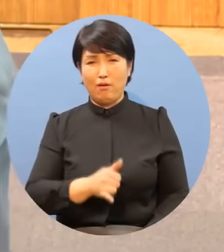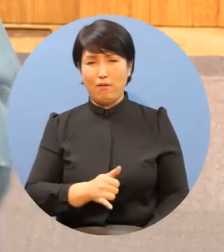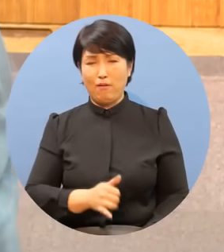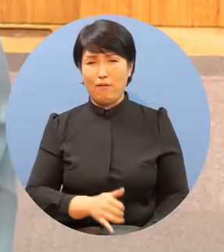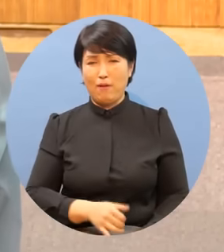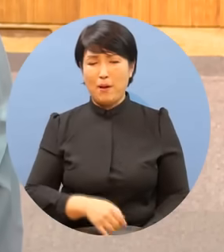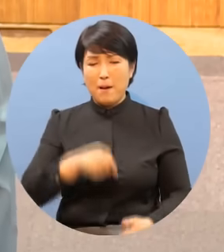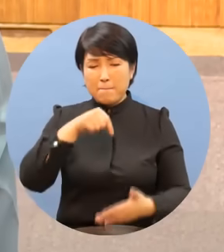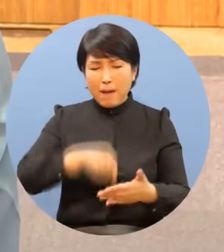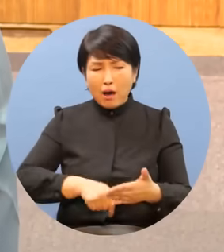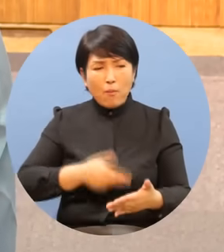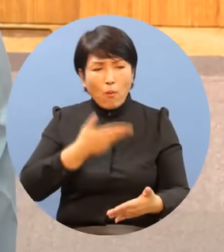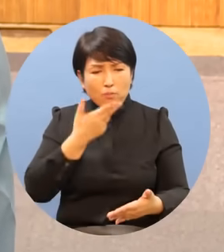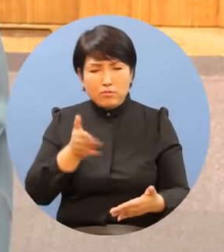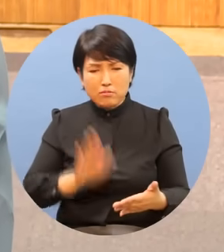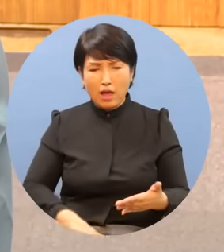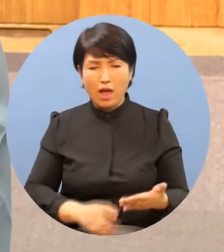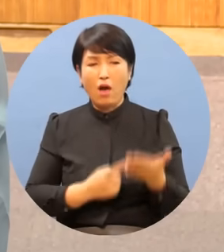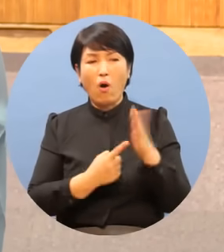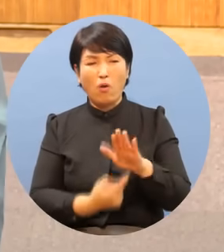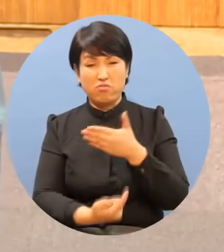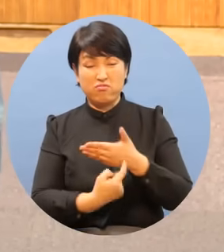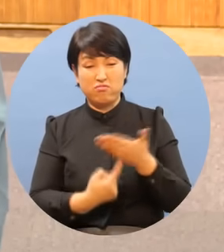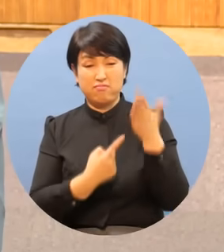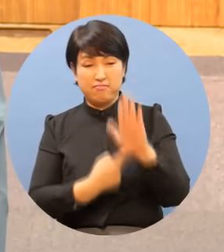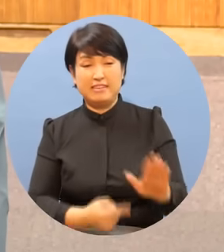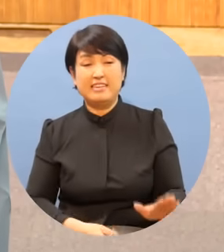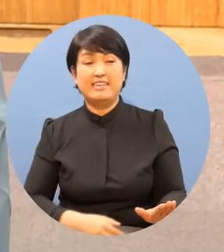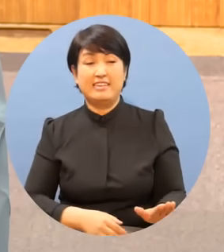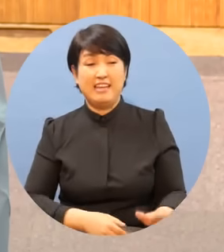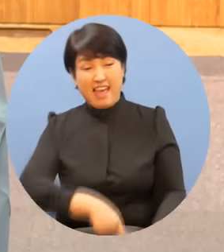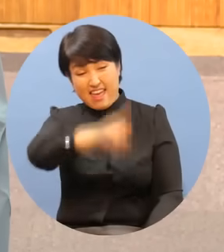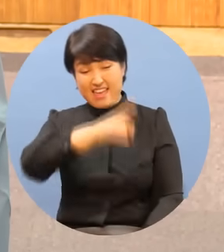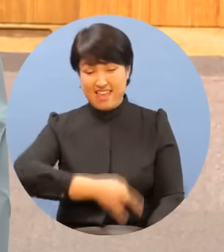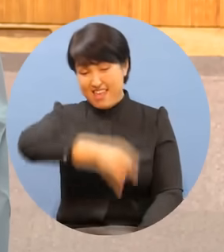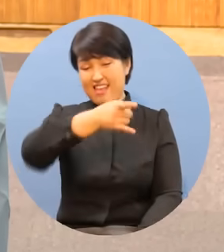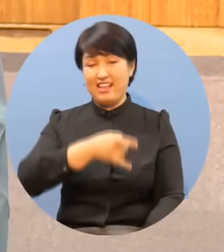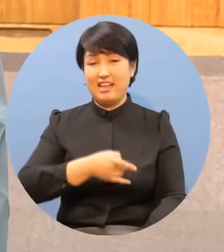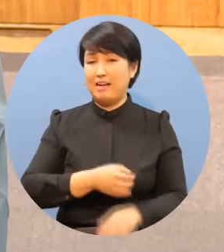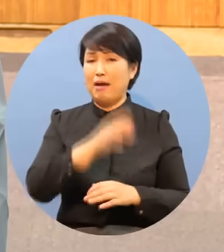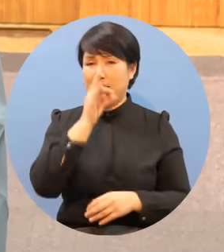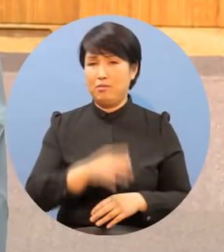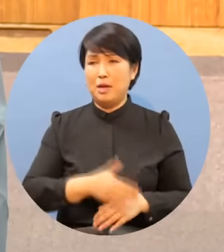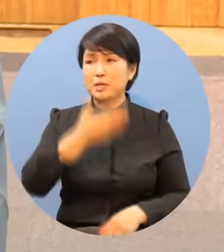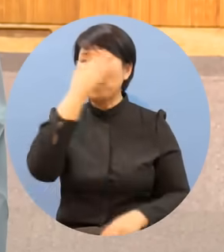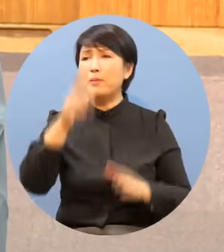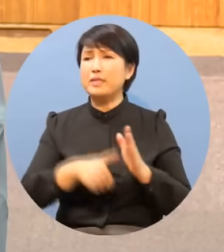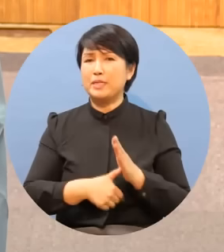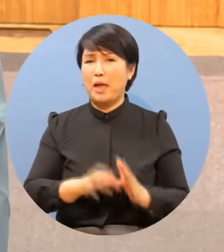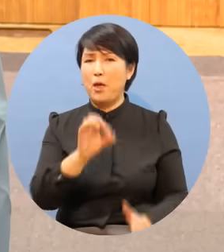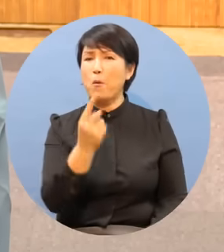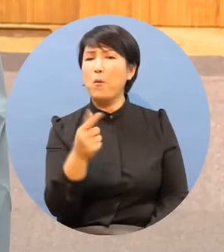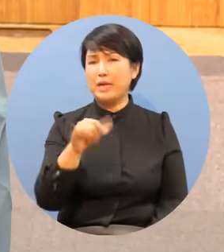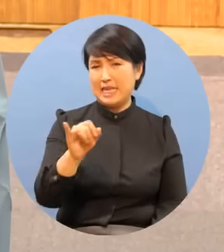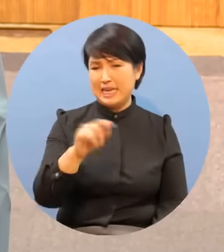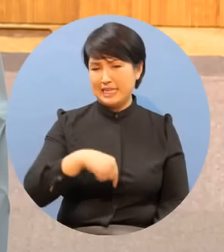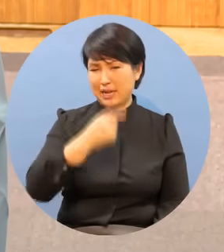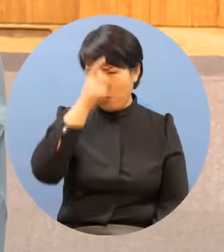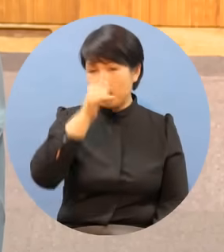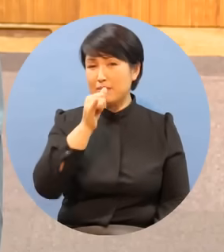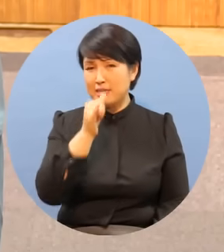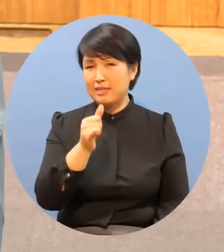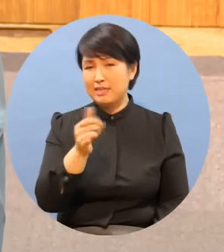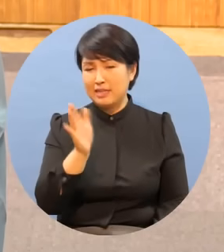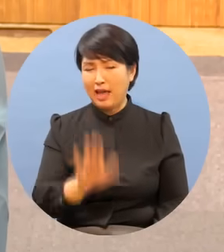없는 소리를 성질난다고 막 팍 그래! 이렇게 나가면 안 돼요. 젊을 때는 그래 오기를 해도 되지만은 나이가 이제